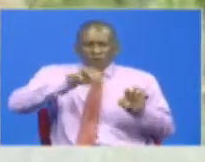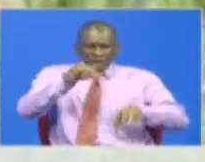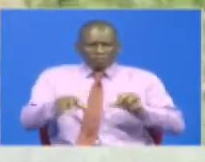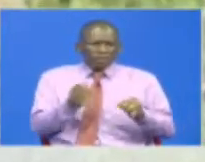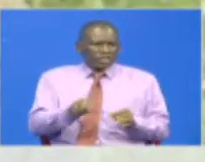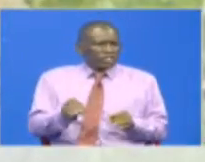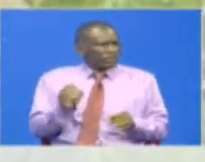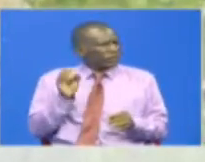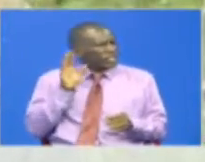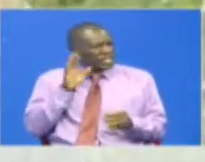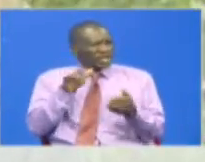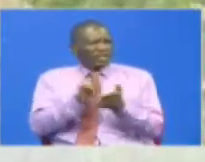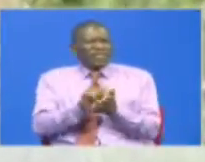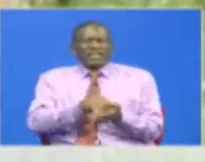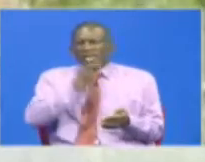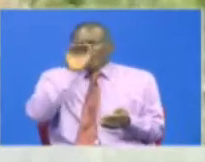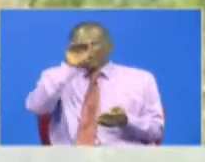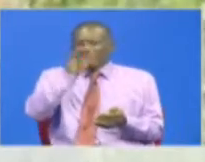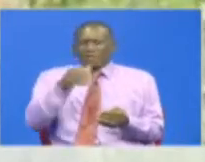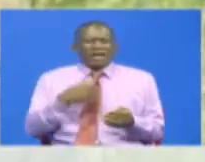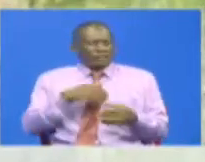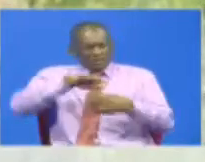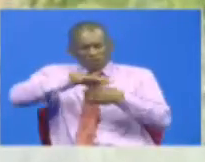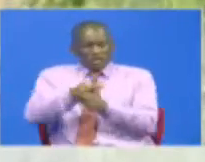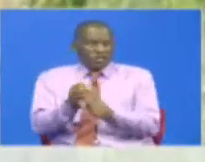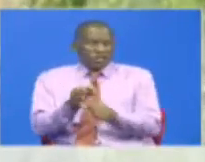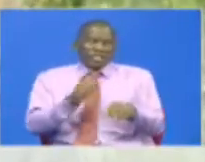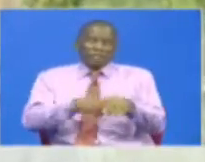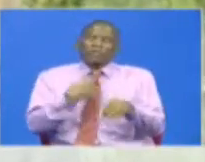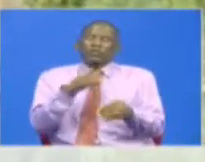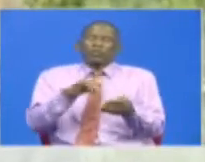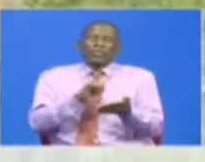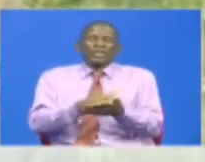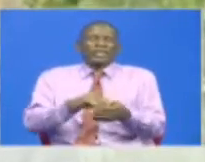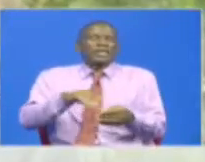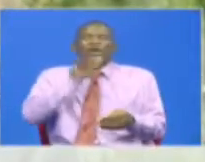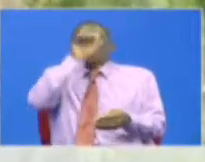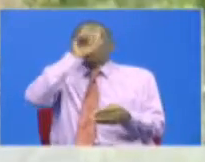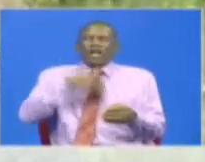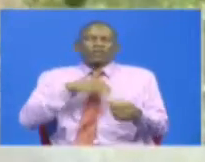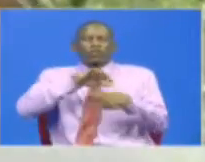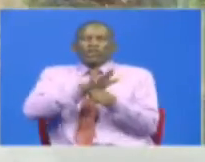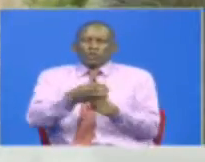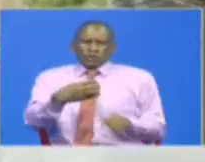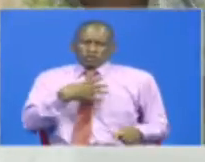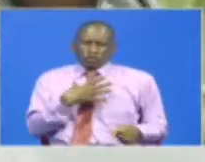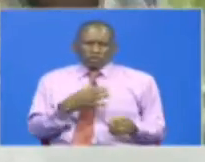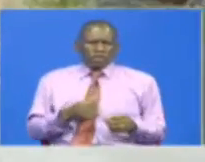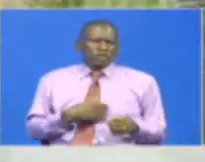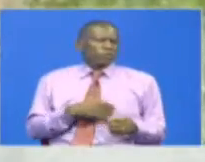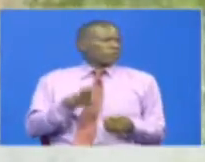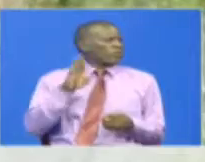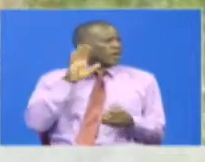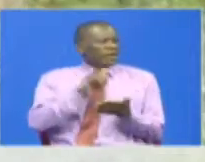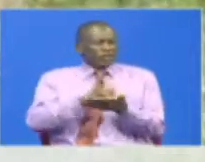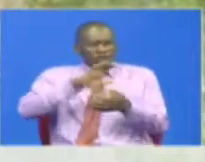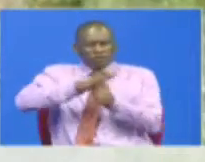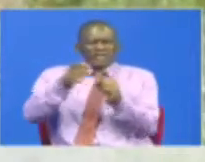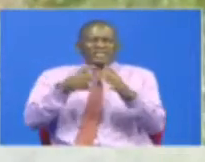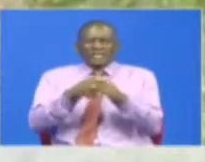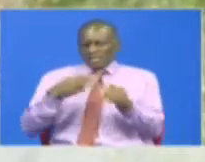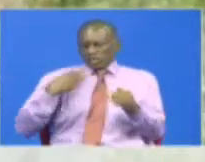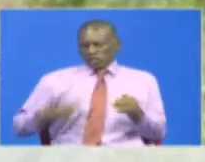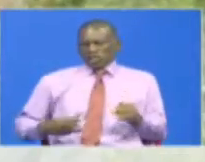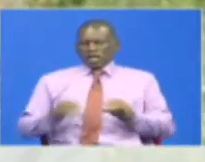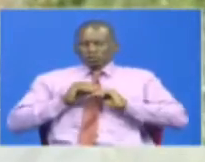kwamba ngamia yetu iko na corona, tunashtuka sana. Kwa sababu tunasikia corona imeanzia China, imeenda kokote na imeenda kila pahali,